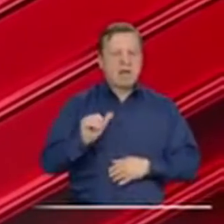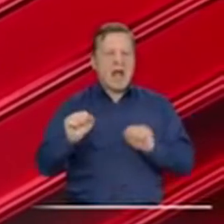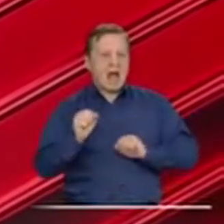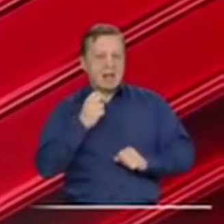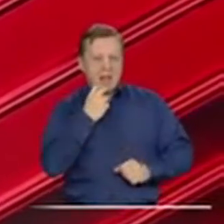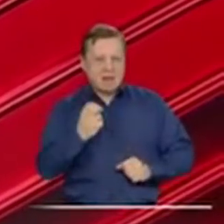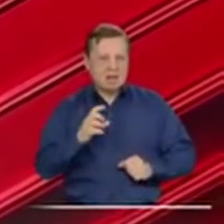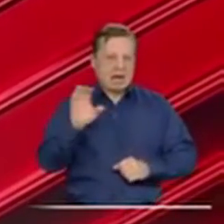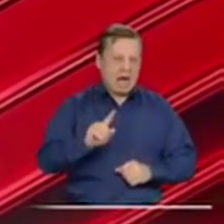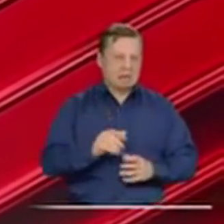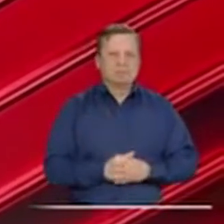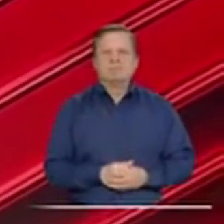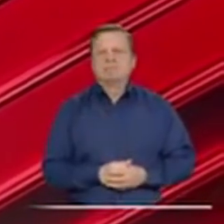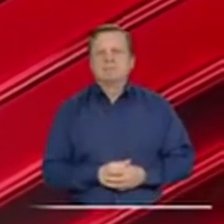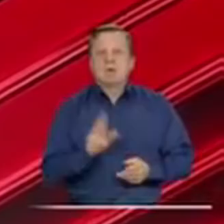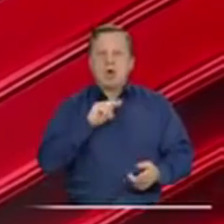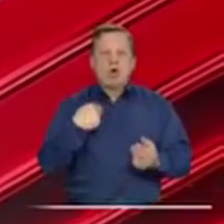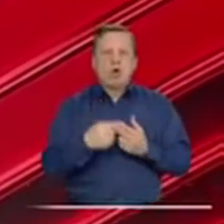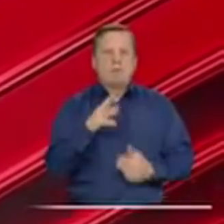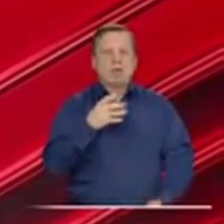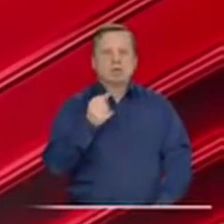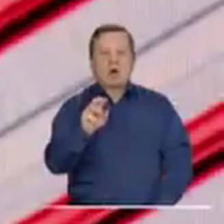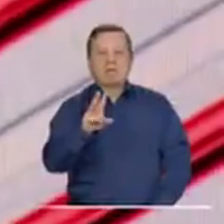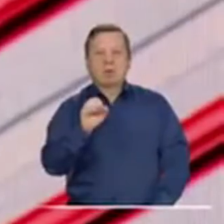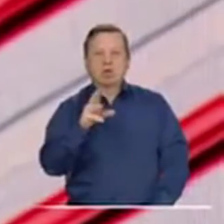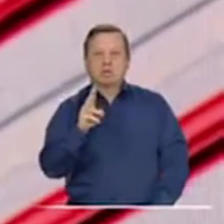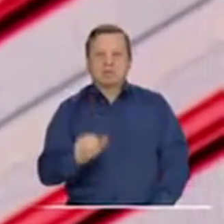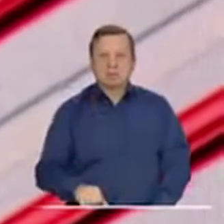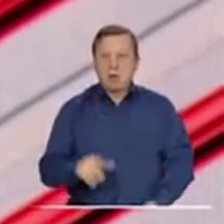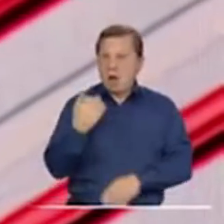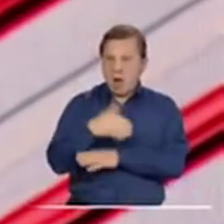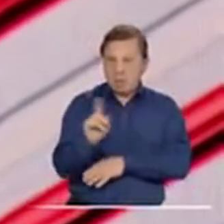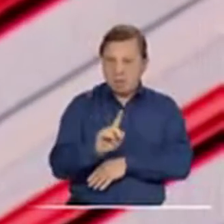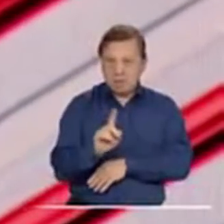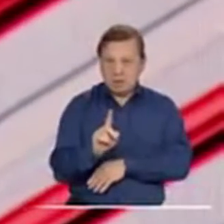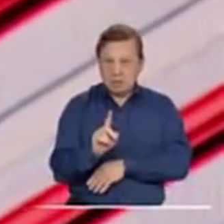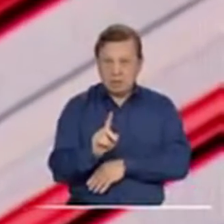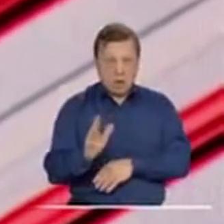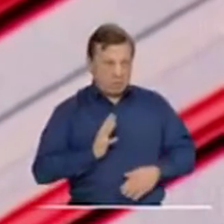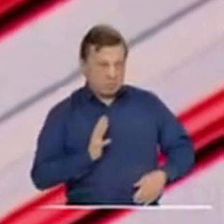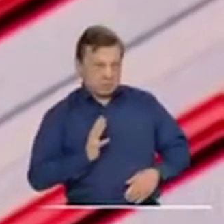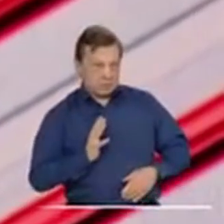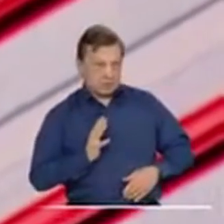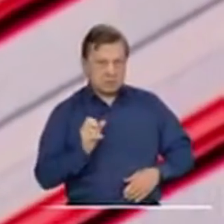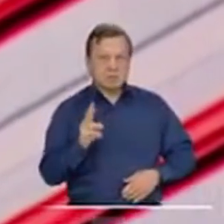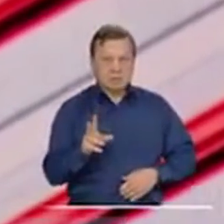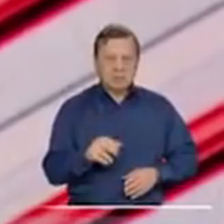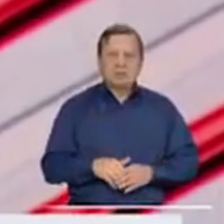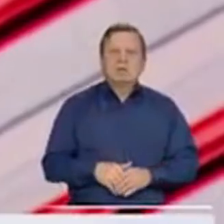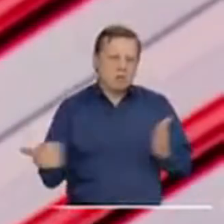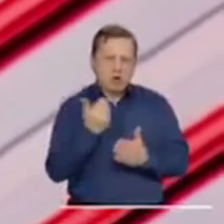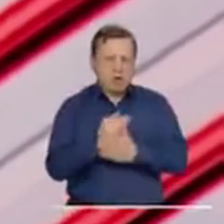energetycznego. Bardzo proszę teraz o odpowiedź Mirosława Piotrowskiego. A to nie o emeryturach, tak jak słyszę, tylko o bezpieczeństwie, tak? No, tak, jeśli